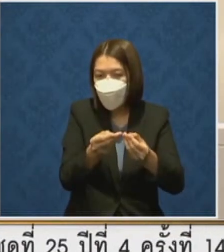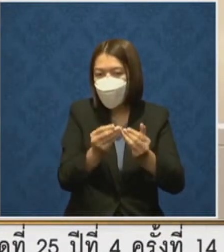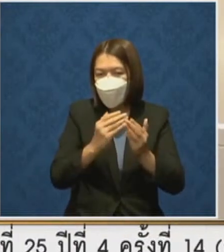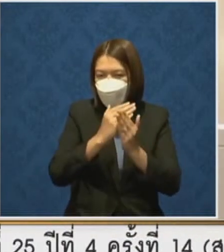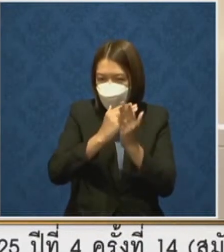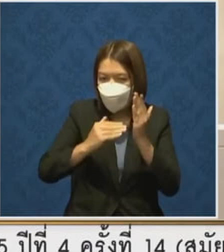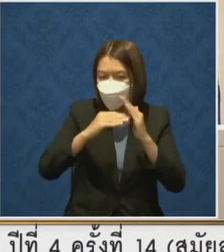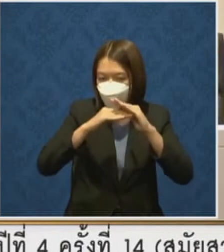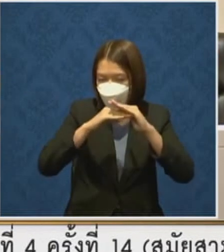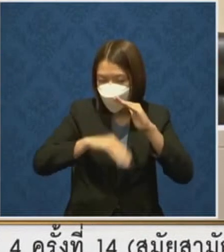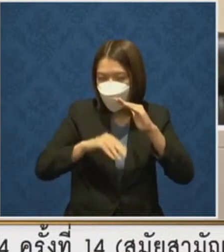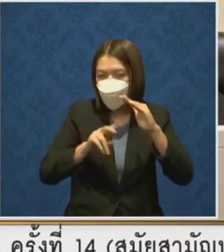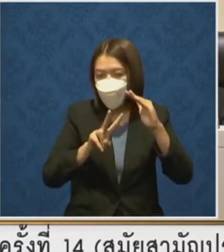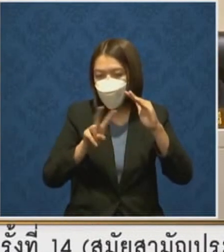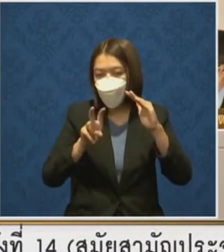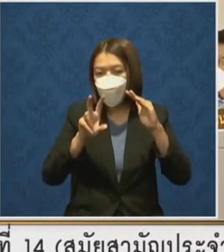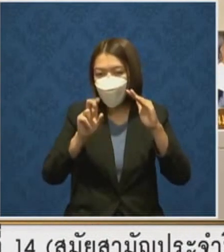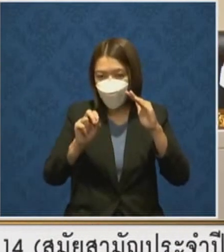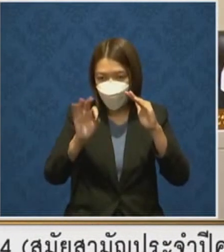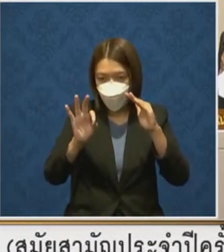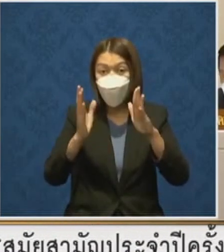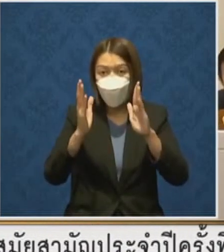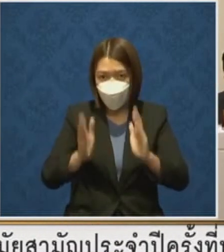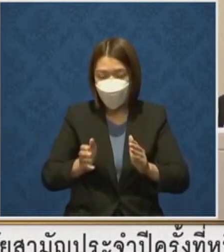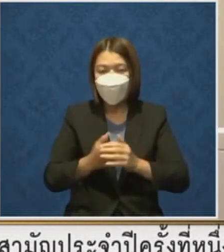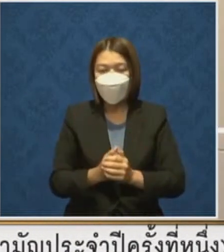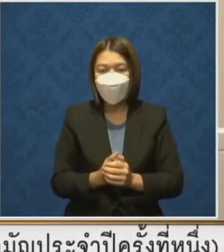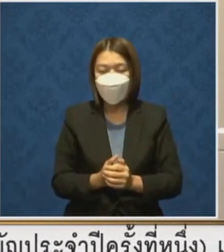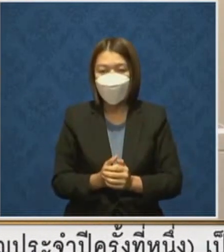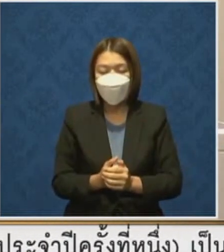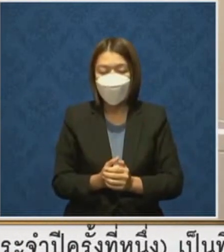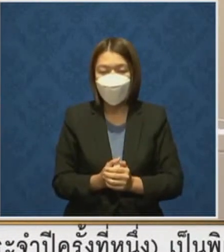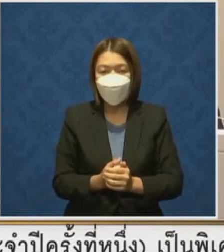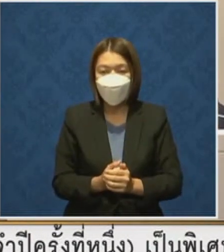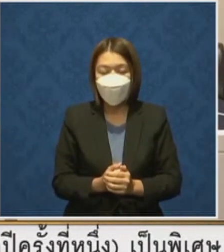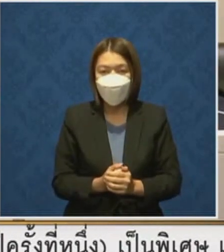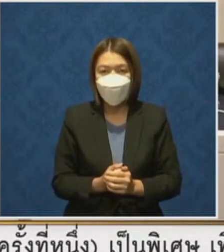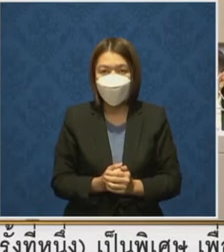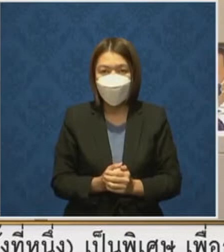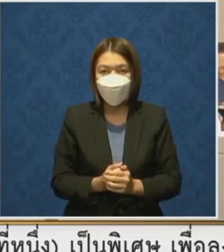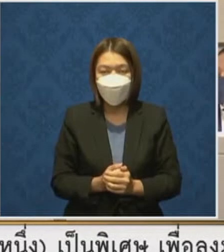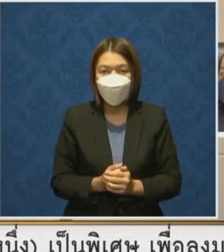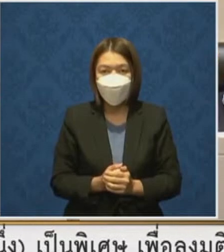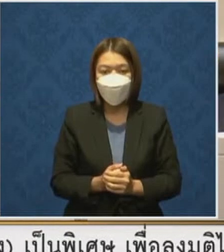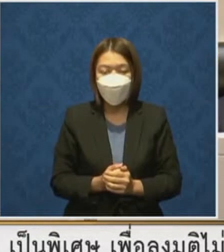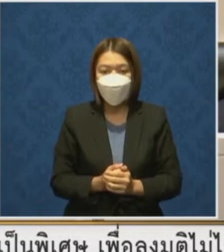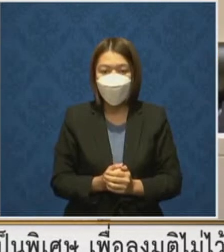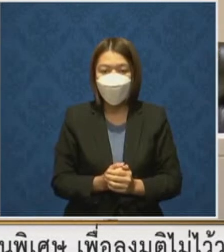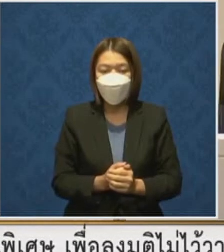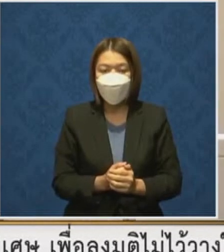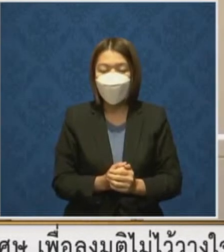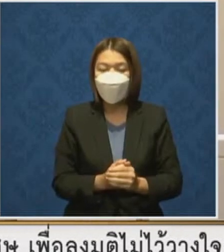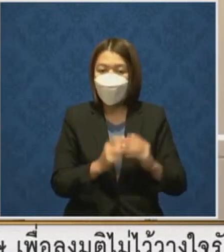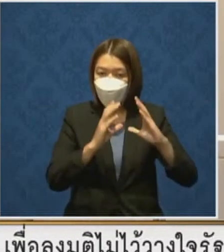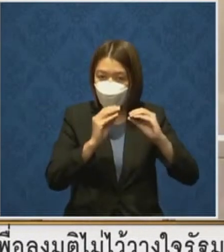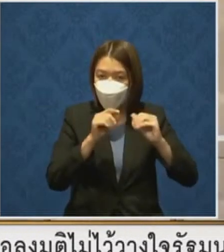าเป็นงูเห่าแต่ได้เป็นกลุ่มที่ไม่ยอมคือหน้าหนาว่าง่ายๆใช่ไหม ค่ะ